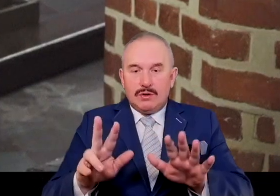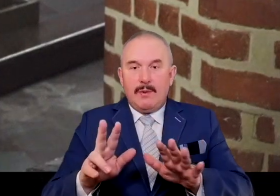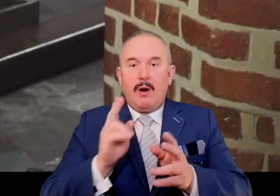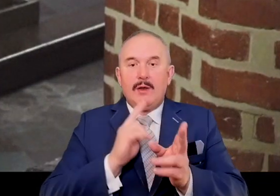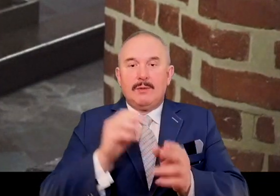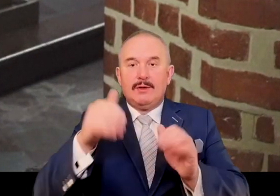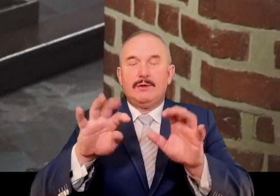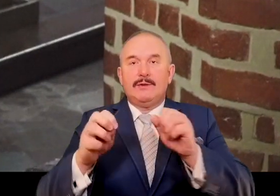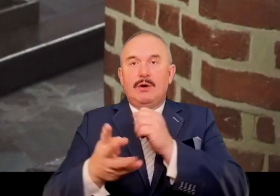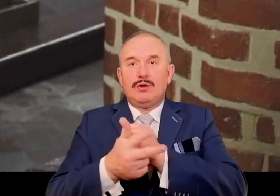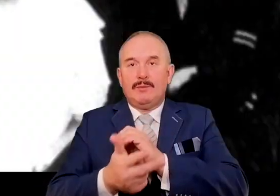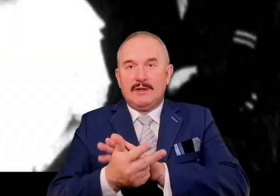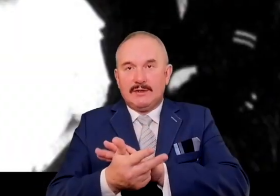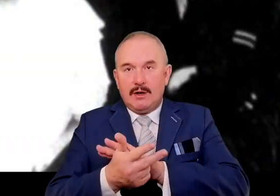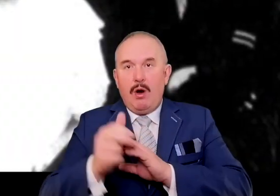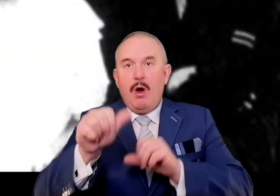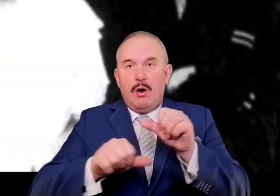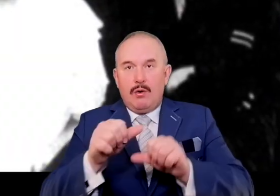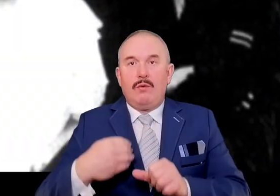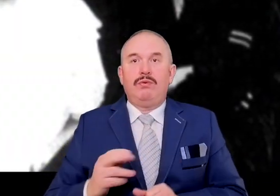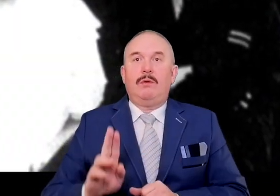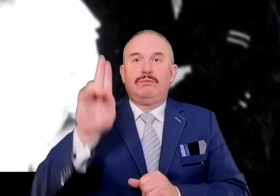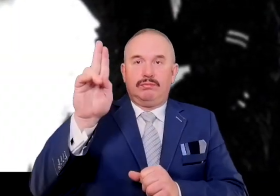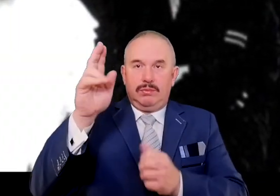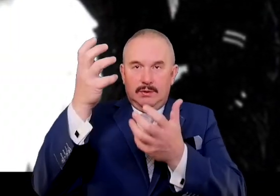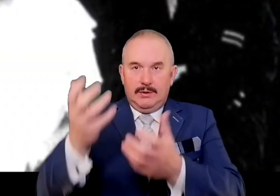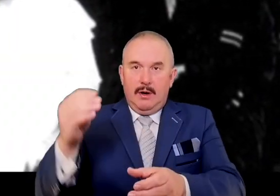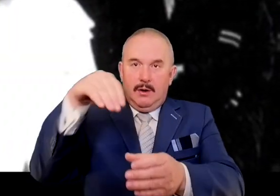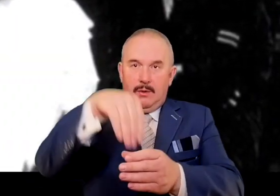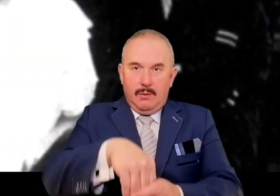listopada 1918 roku zgłosił się do